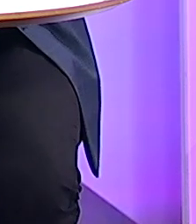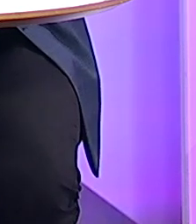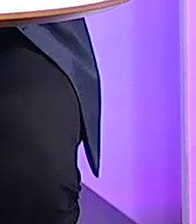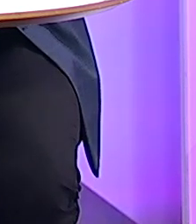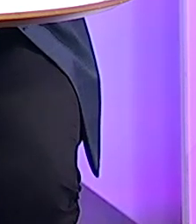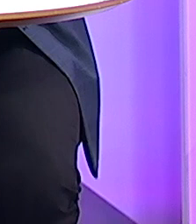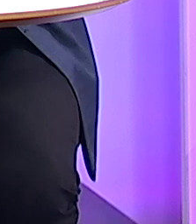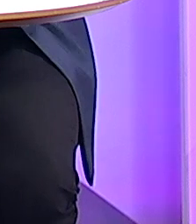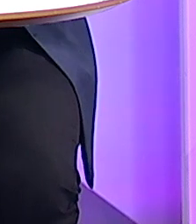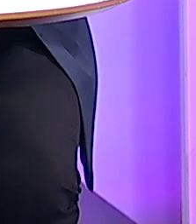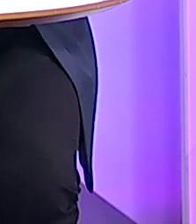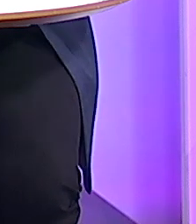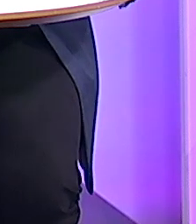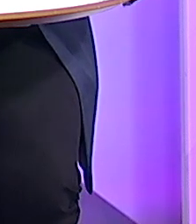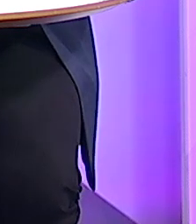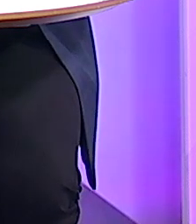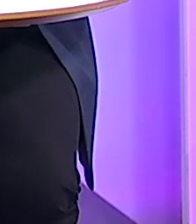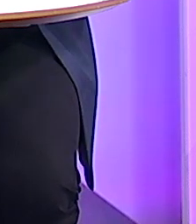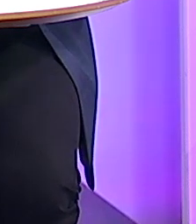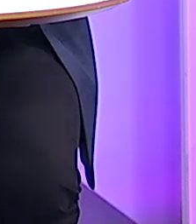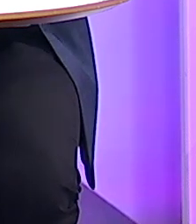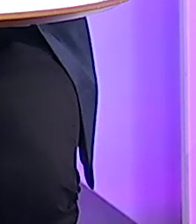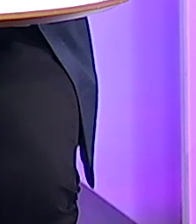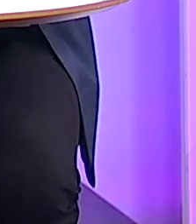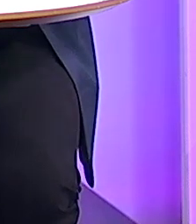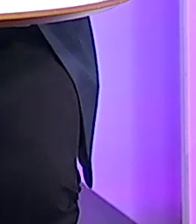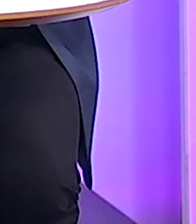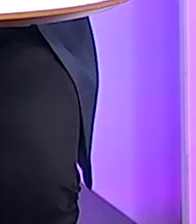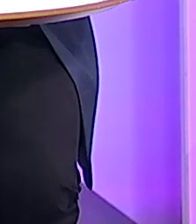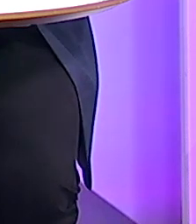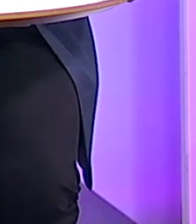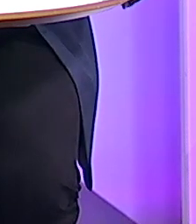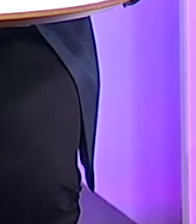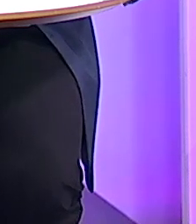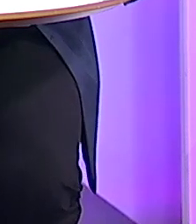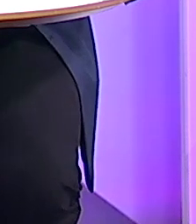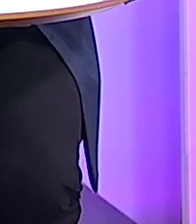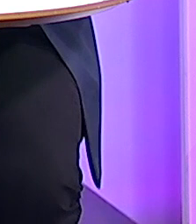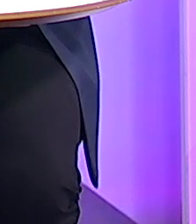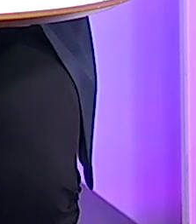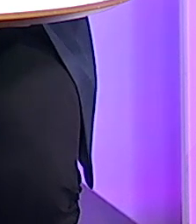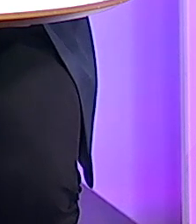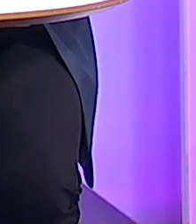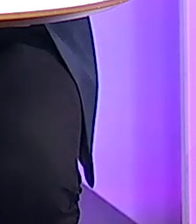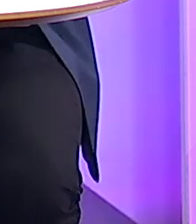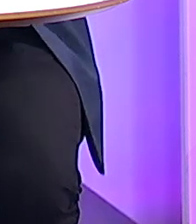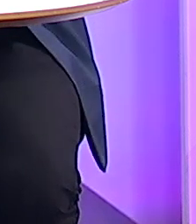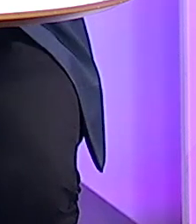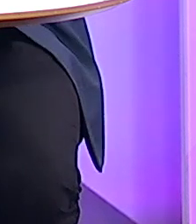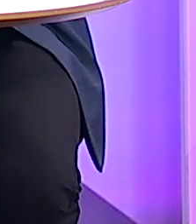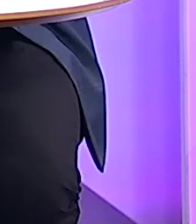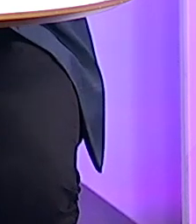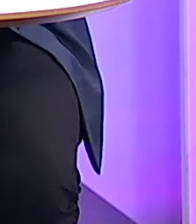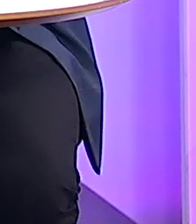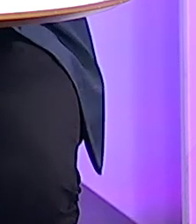profesional untuk pendidik dari latar belakang yang berbeza dalam usaha mewujudkan kerjasama profesional antara mereka. Selain itu, Ifan ingin kongsikan kepada